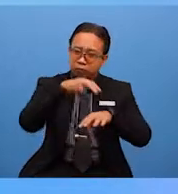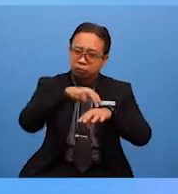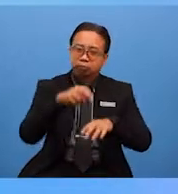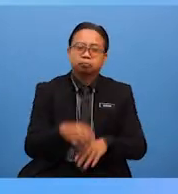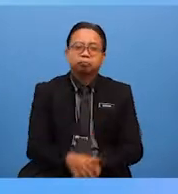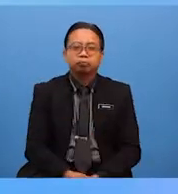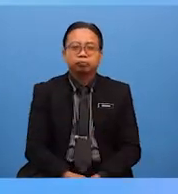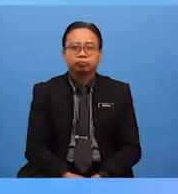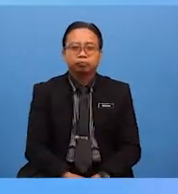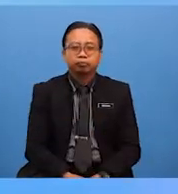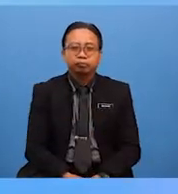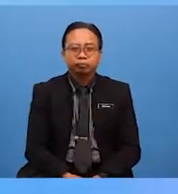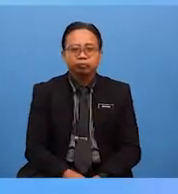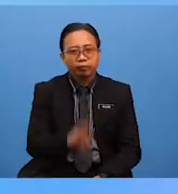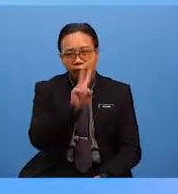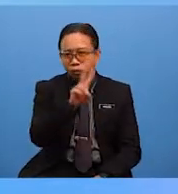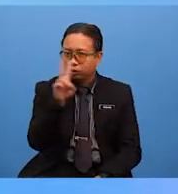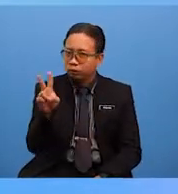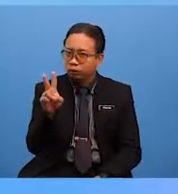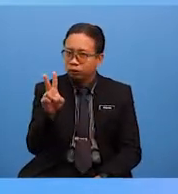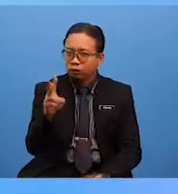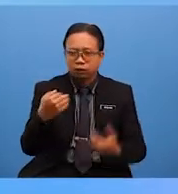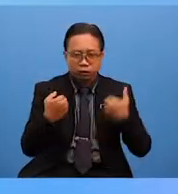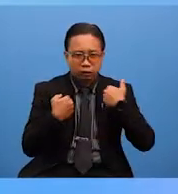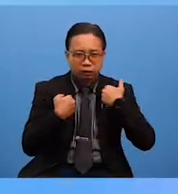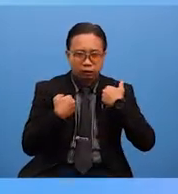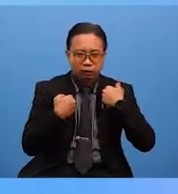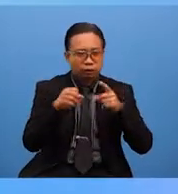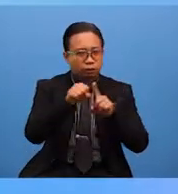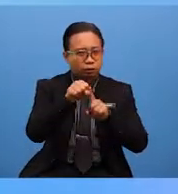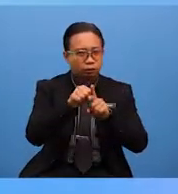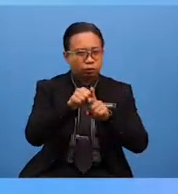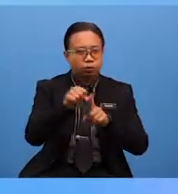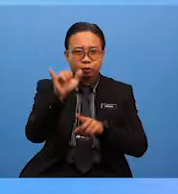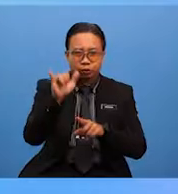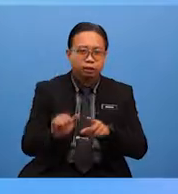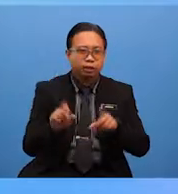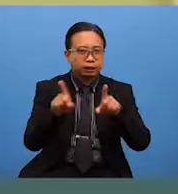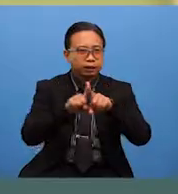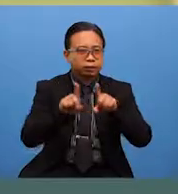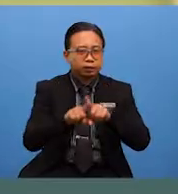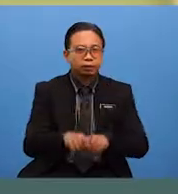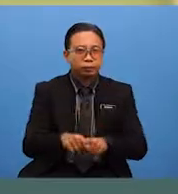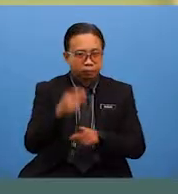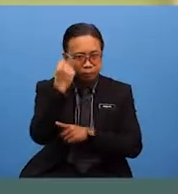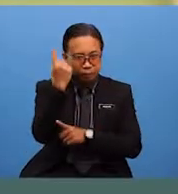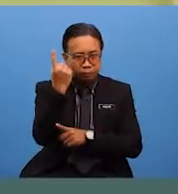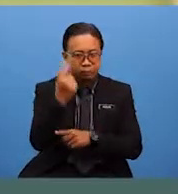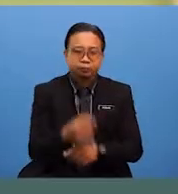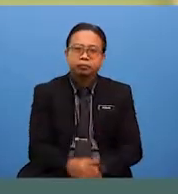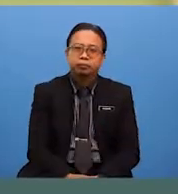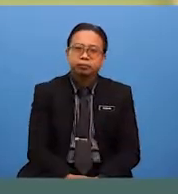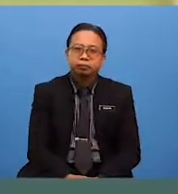sehingga ke kedua-duanya mempunyai suhu yang sama pahamkan